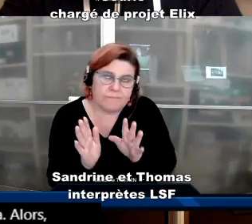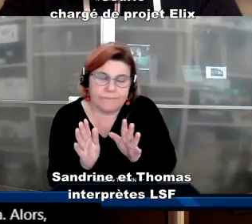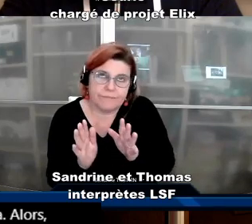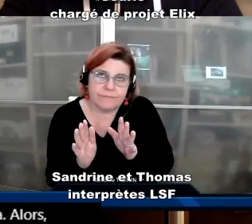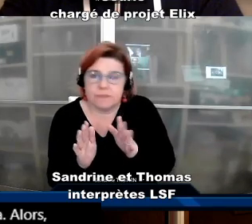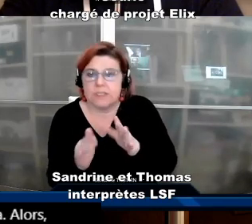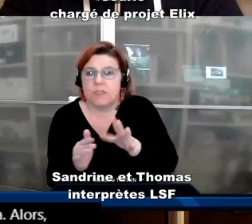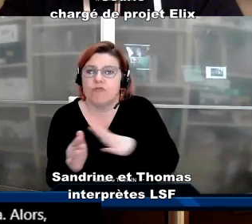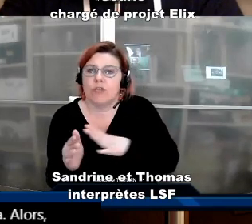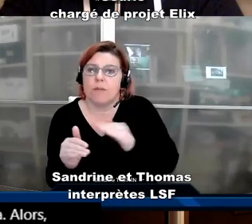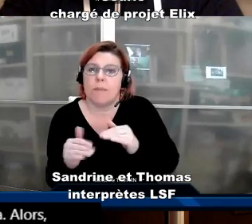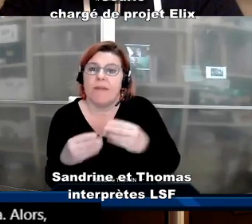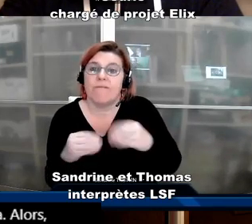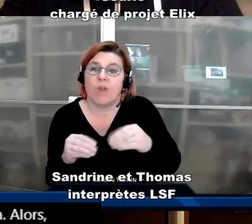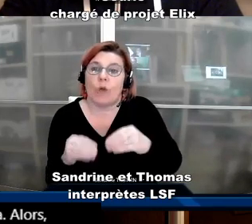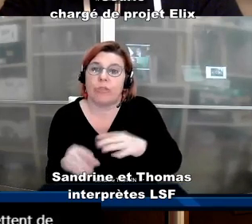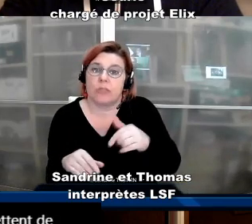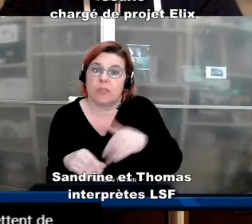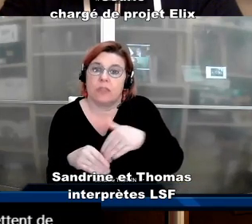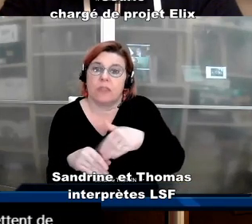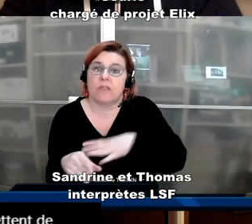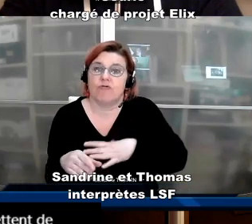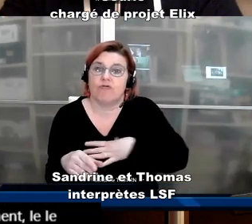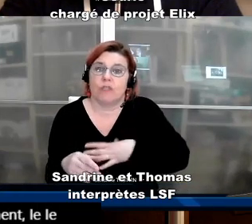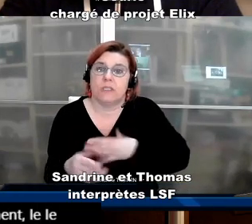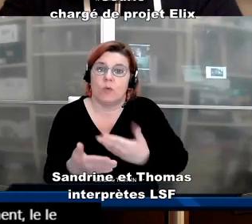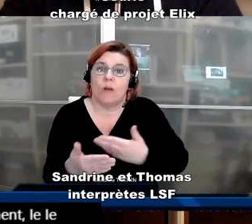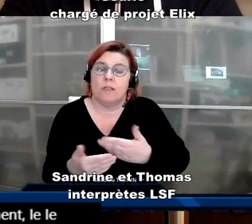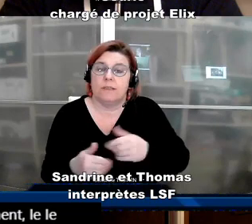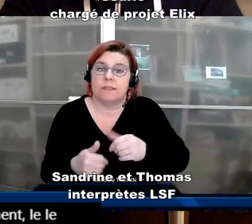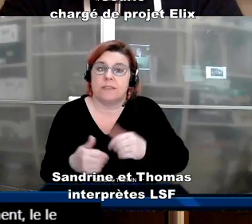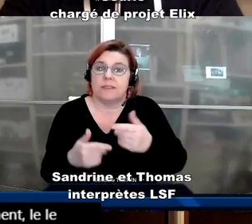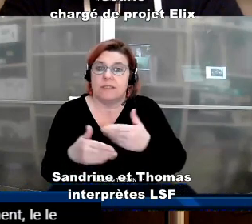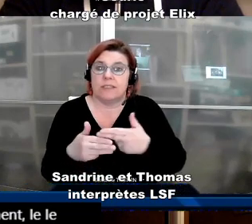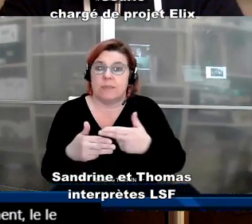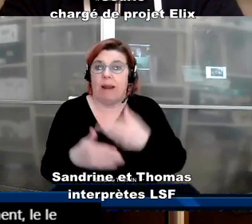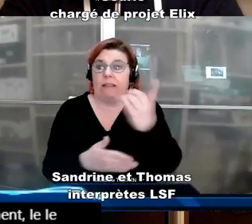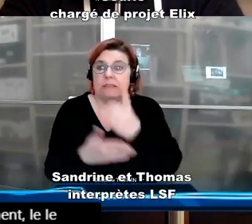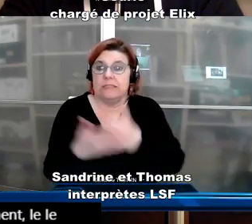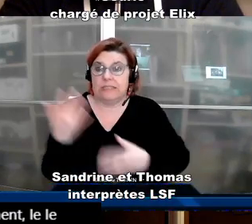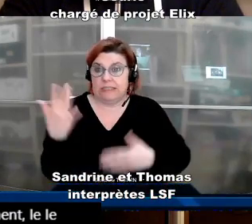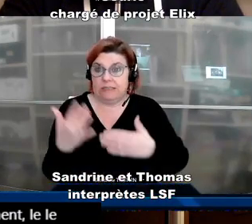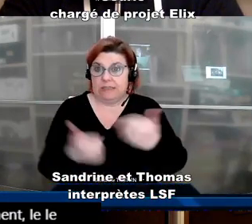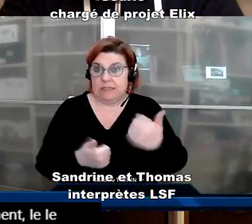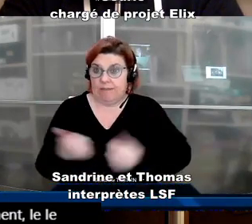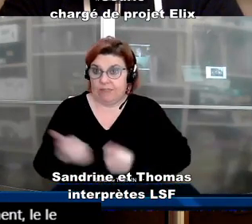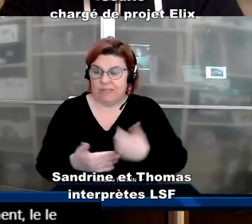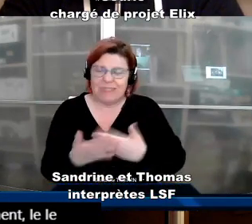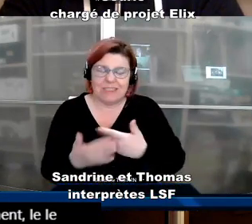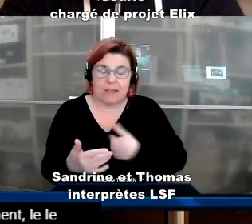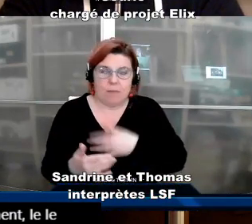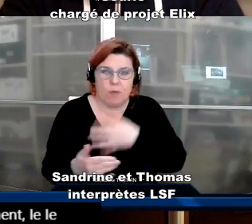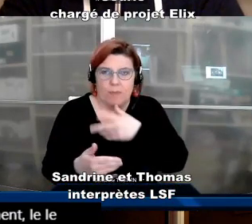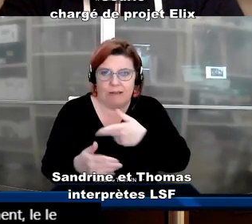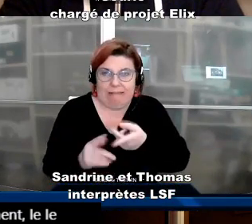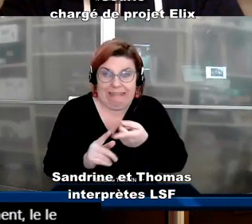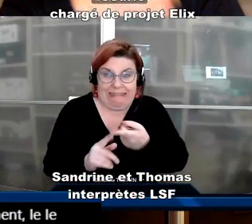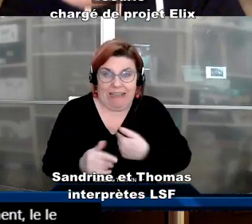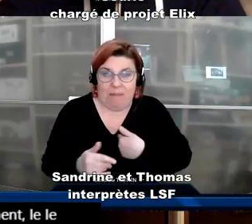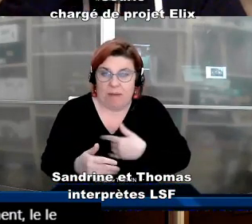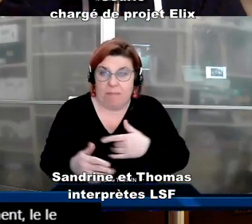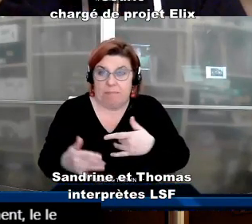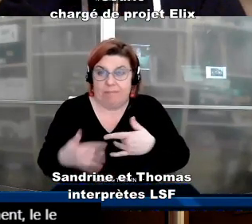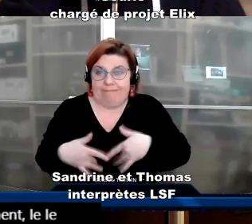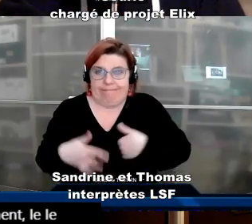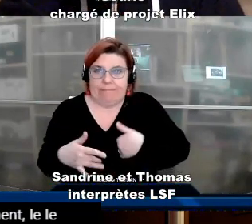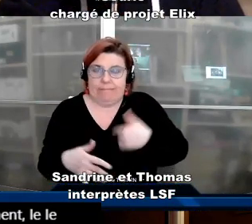on a une activité de prestation autour du design de service. Donc là, je ne vais pas rentrer dans les détails parce que ce n'est pas forcément mon domaine, mais grosso